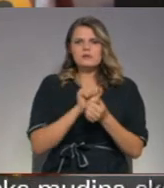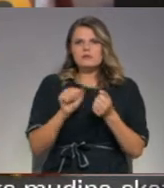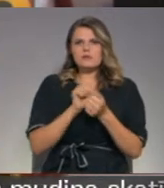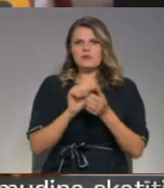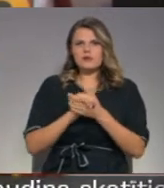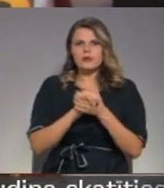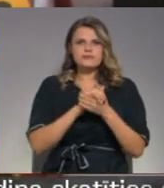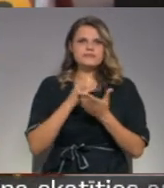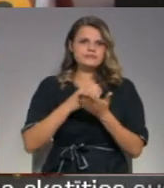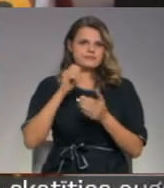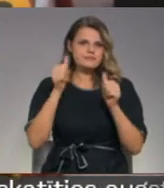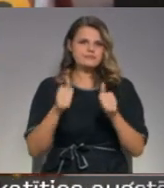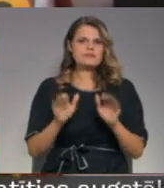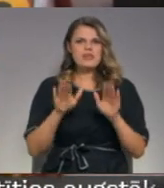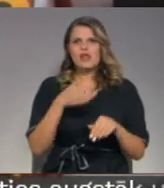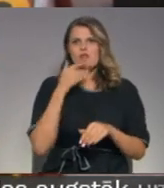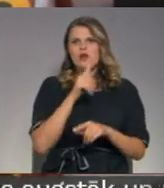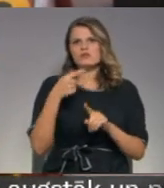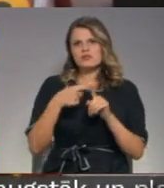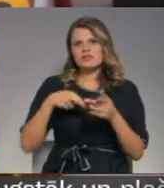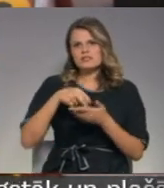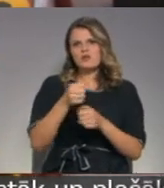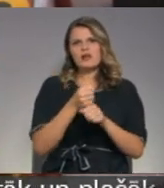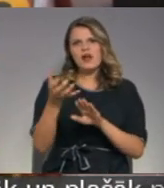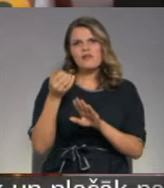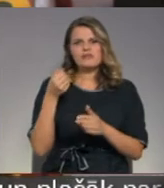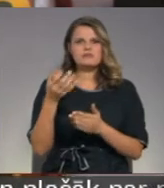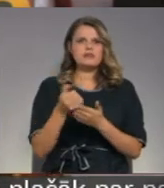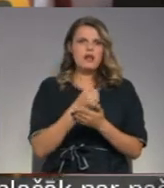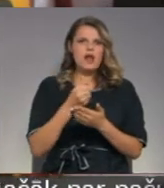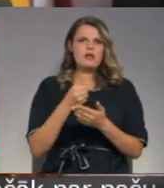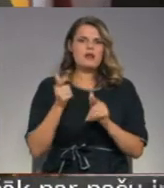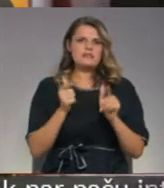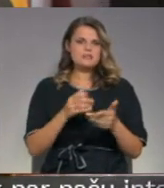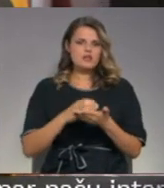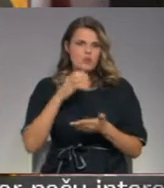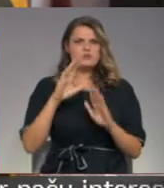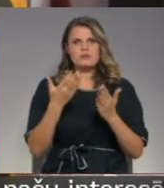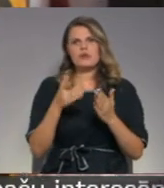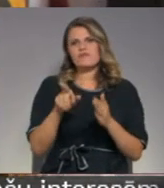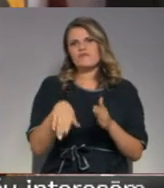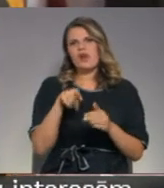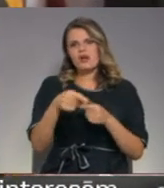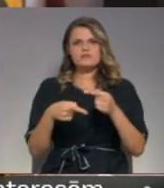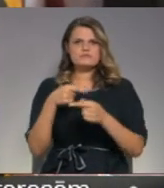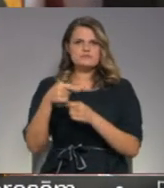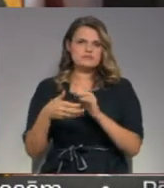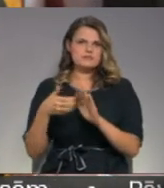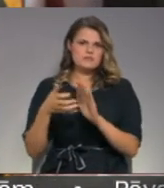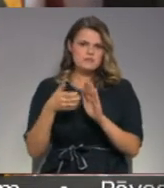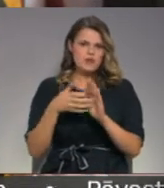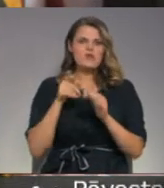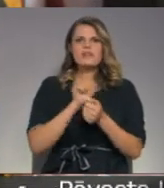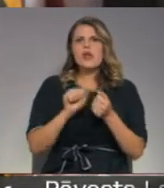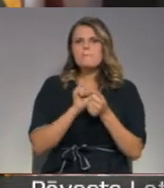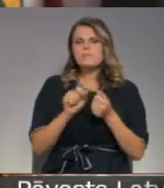dabai draudzīgāks veids, lai nav katru reizi ejot pēc kafijas, jāņem kāda ārā izmetamā krūzīte, bet ekoloģija ir pavastam ļoti, ļoti svarīga